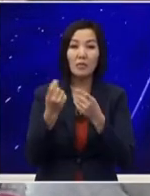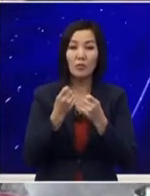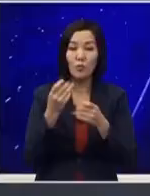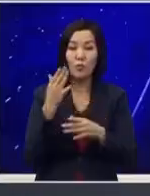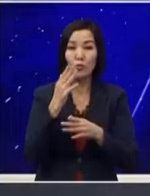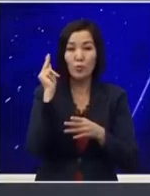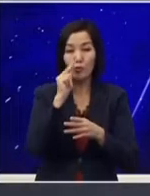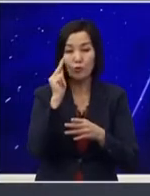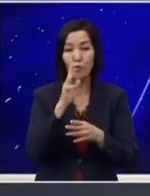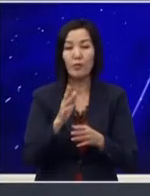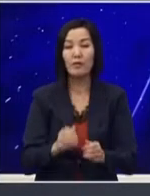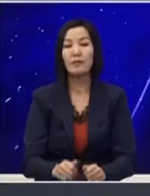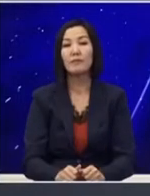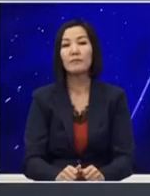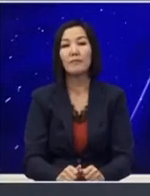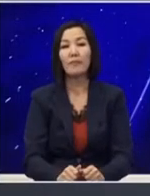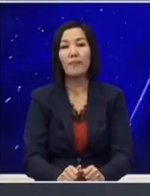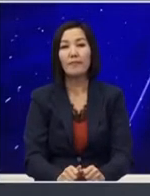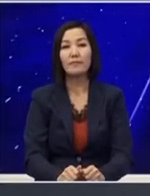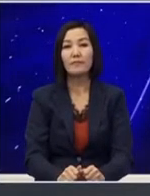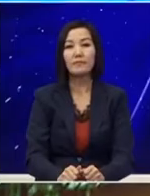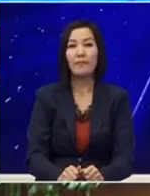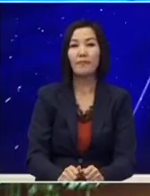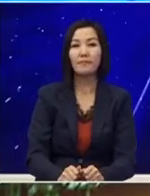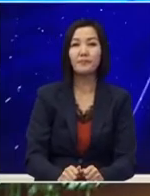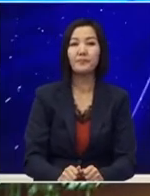Белова, Габит Кабдрахман, телеканал ЖТСУ.